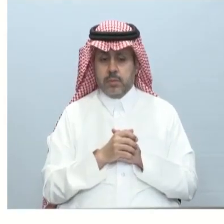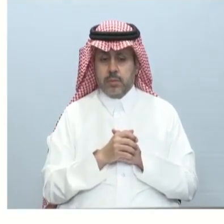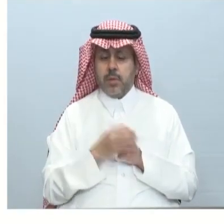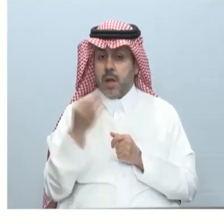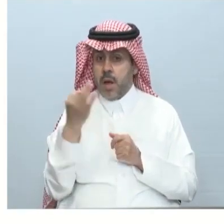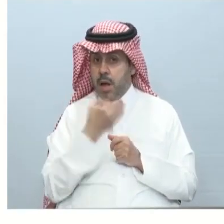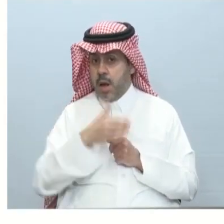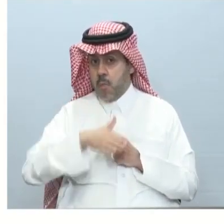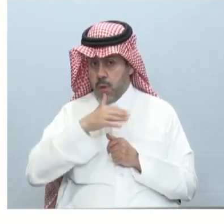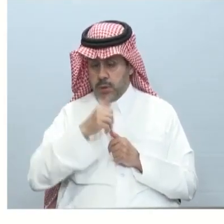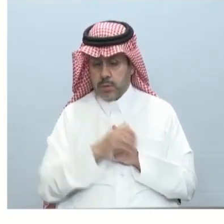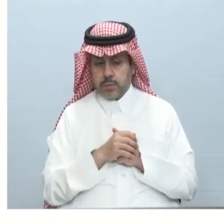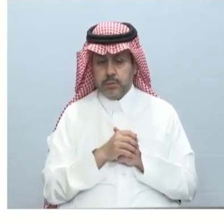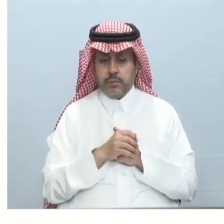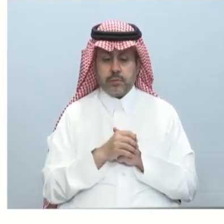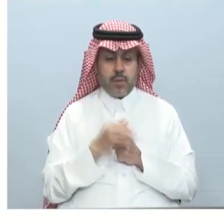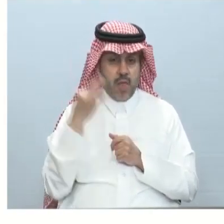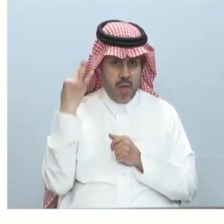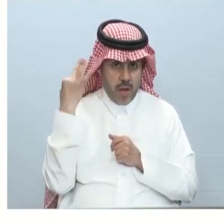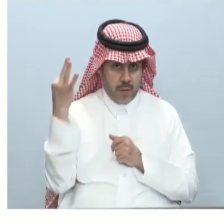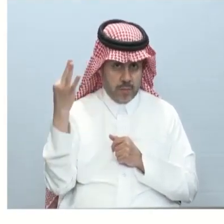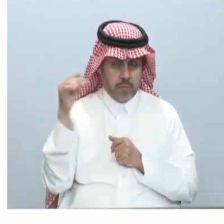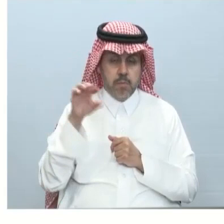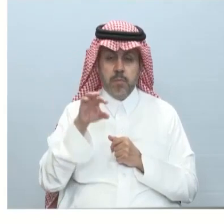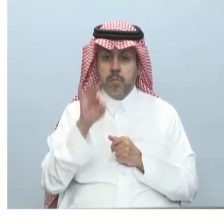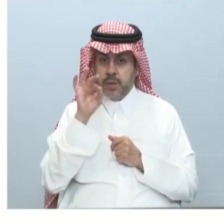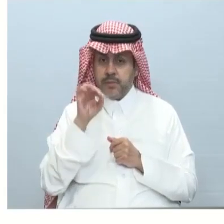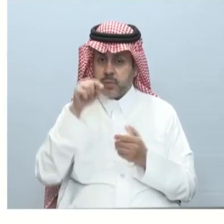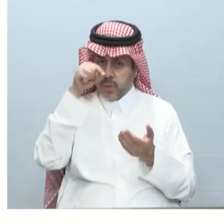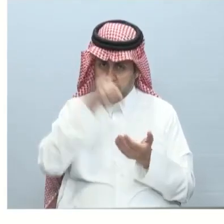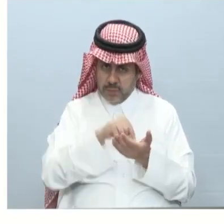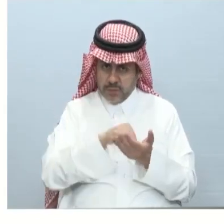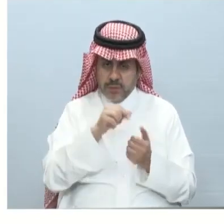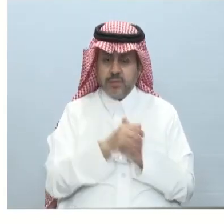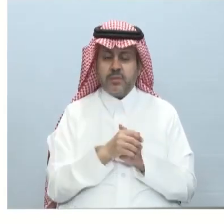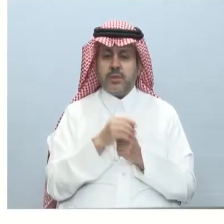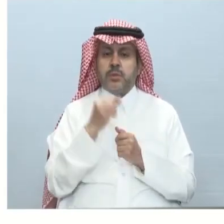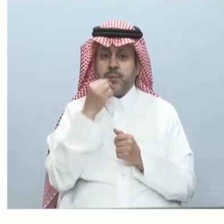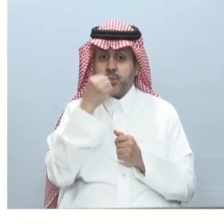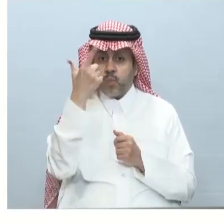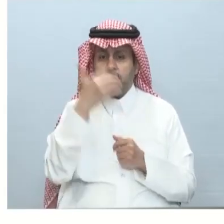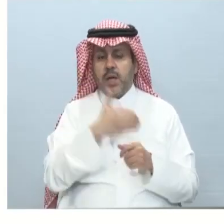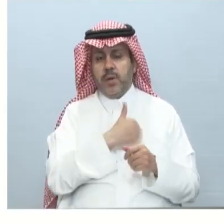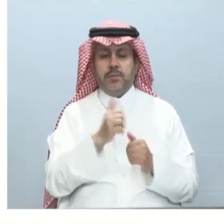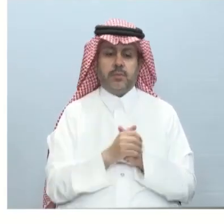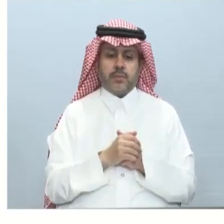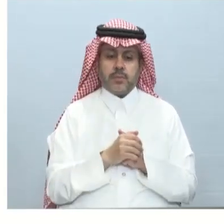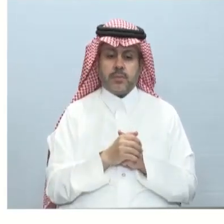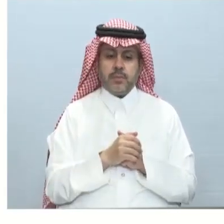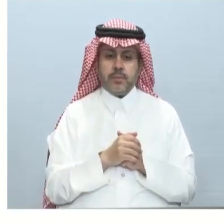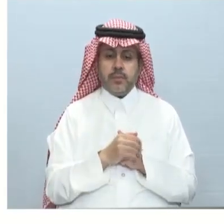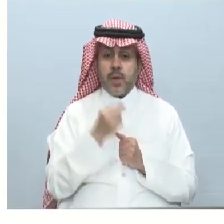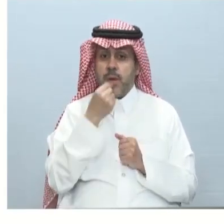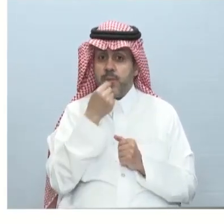العظيم قال عليه الصلاه والسلام فثلاث من كن فيه وجد حلاوه الايمان طيب كيف